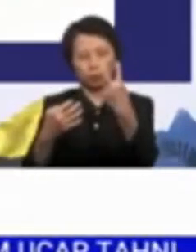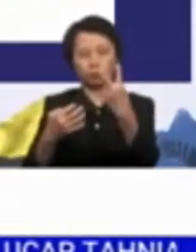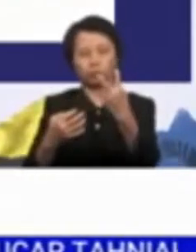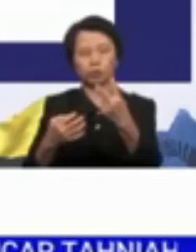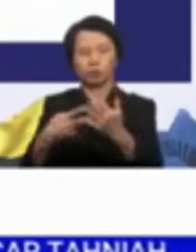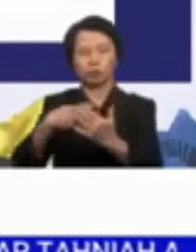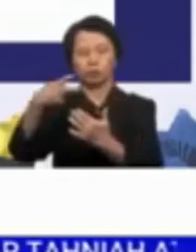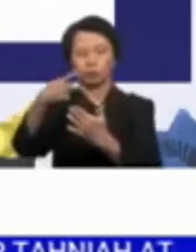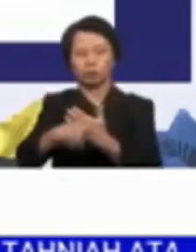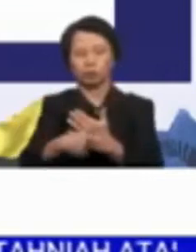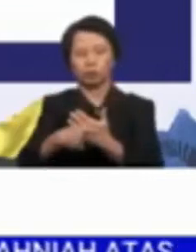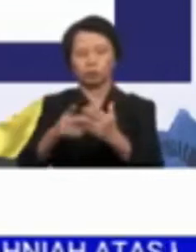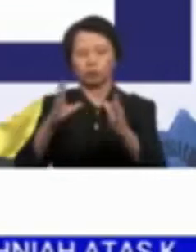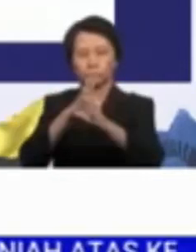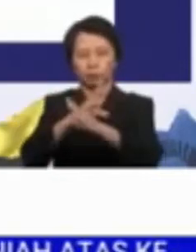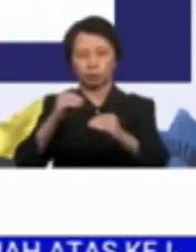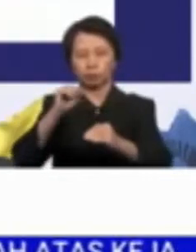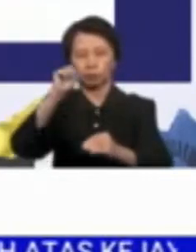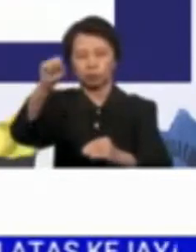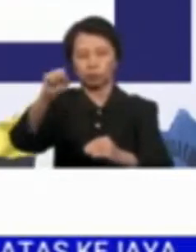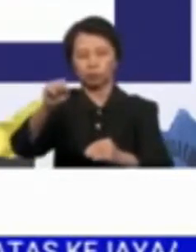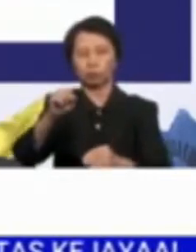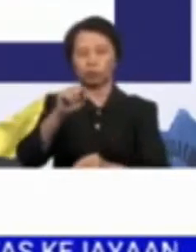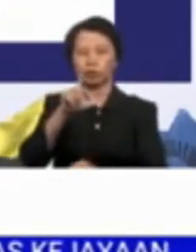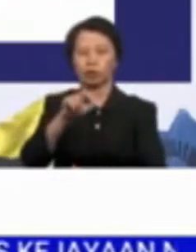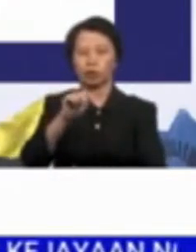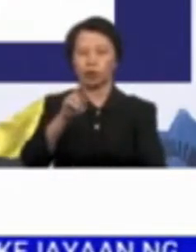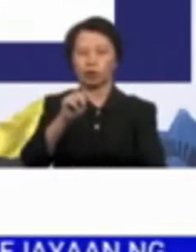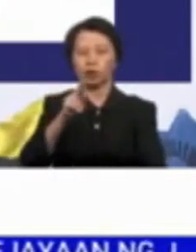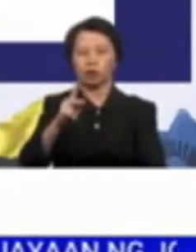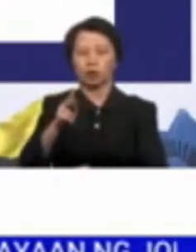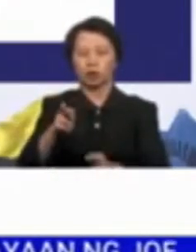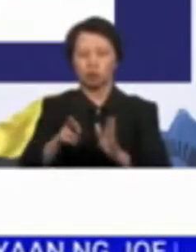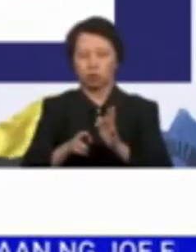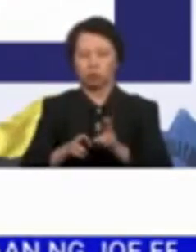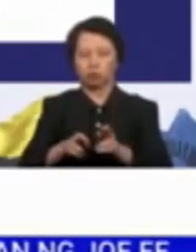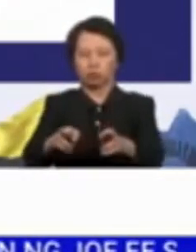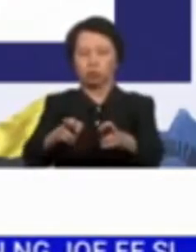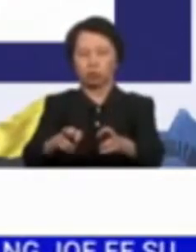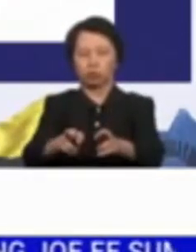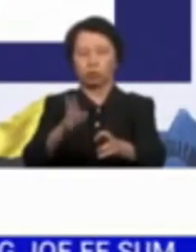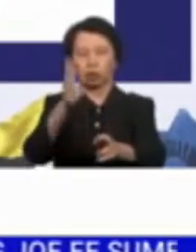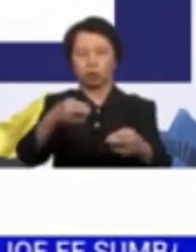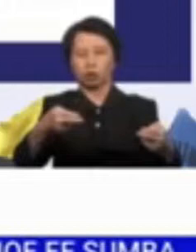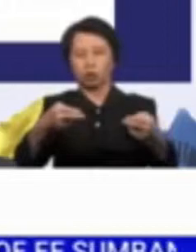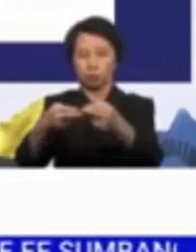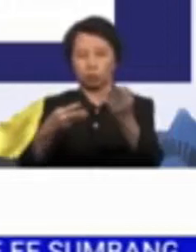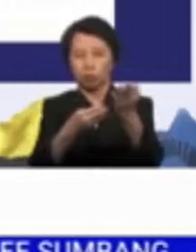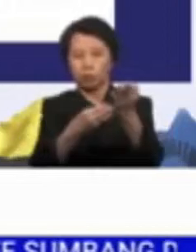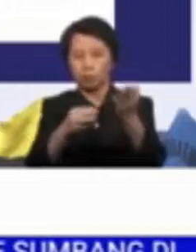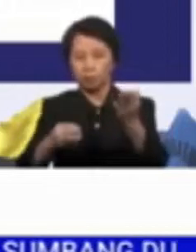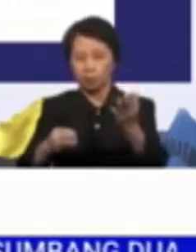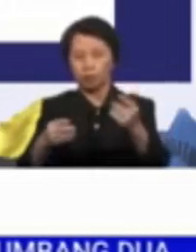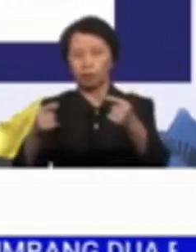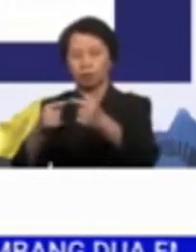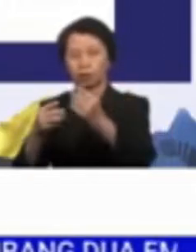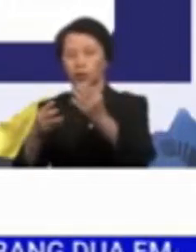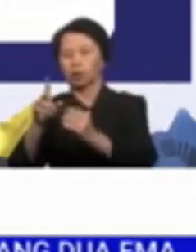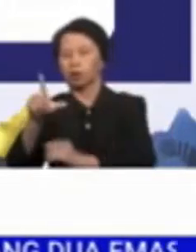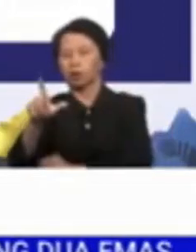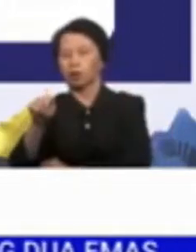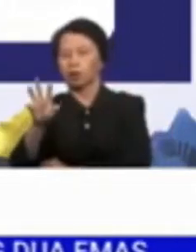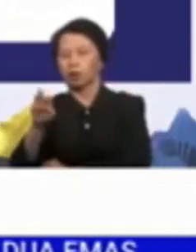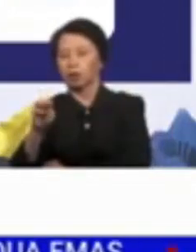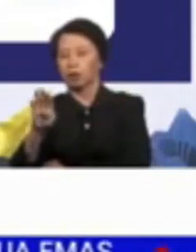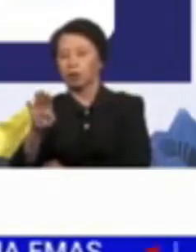Projek Sarawak Sabah Link Road yang akan menghubungkan Miri ke Limbang